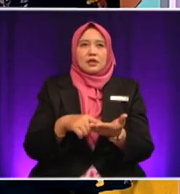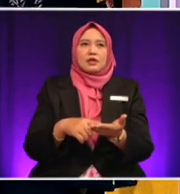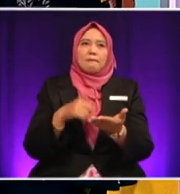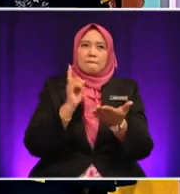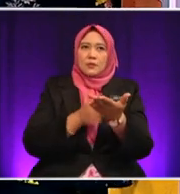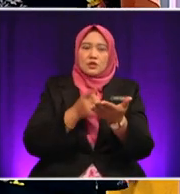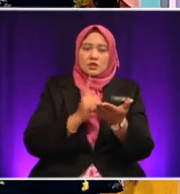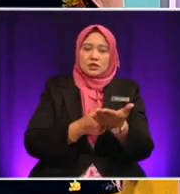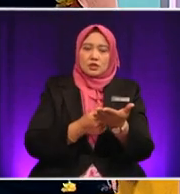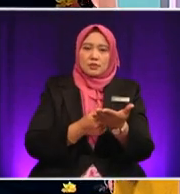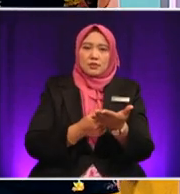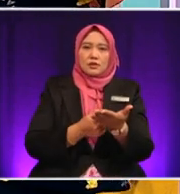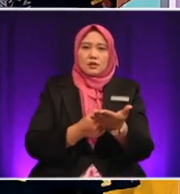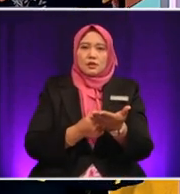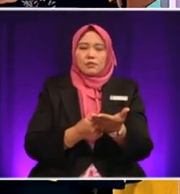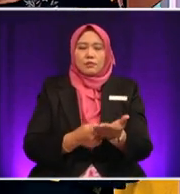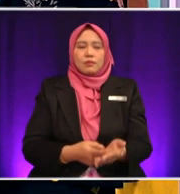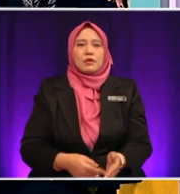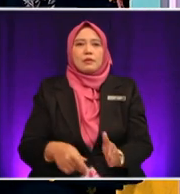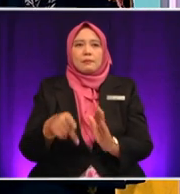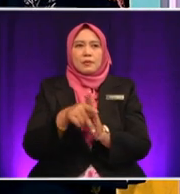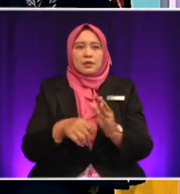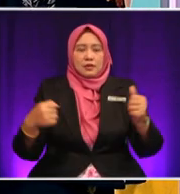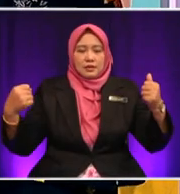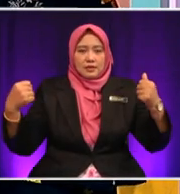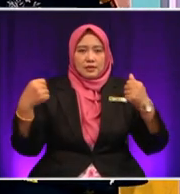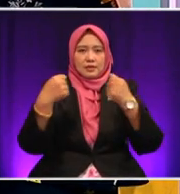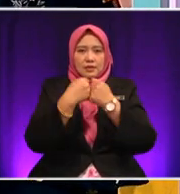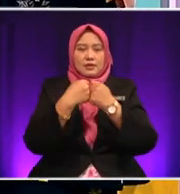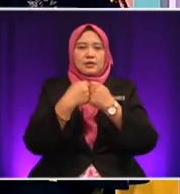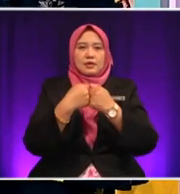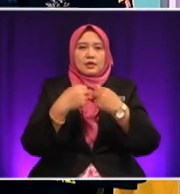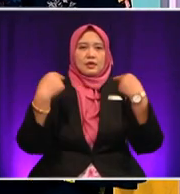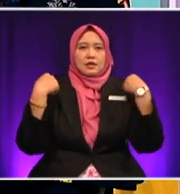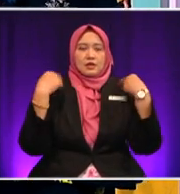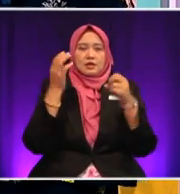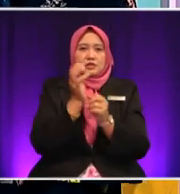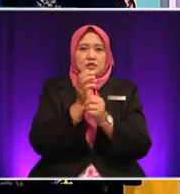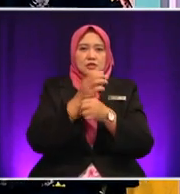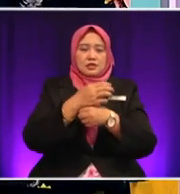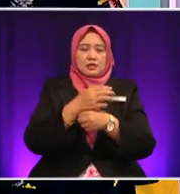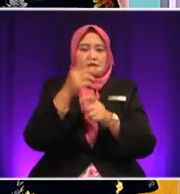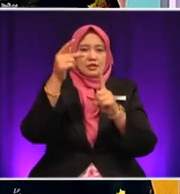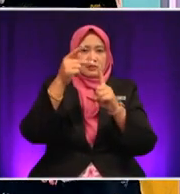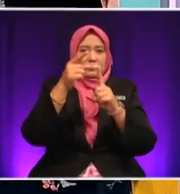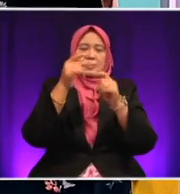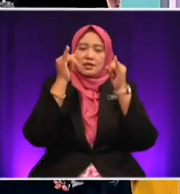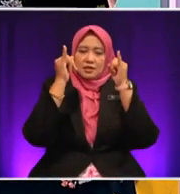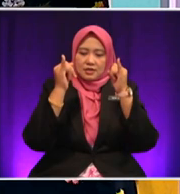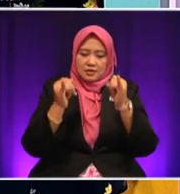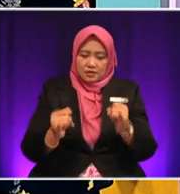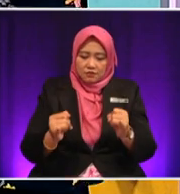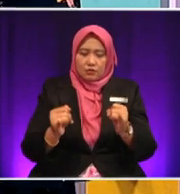implikasi pelanggaran hak cipta pada individu bukan tanya saja